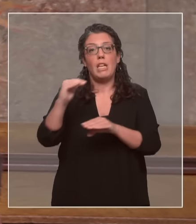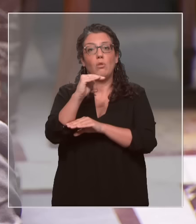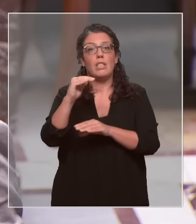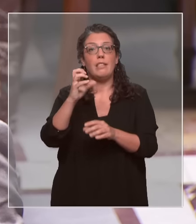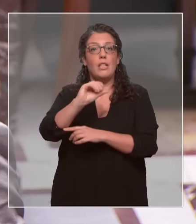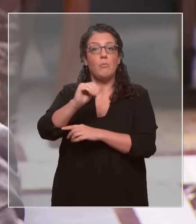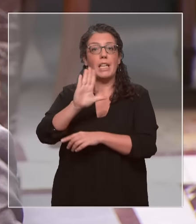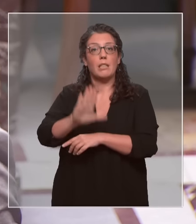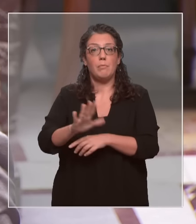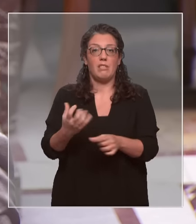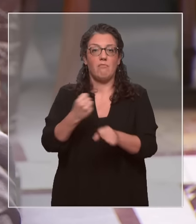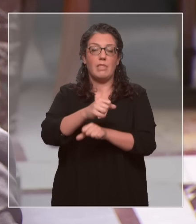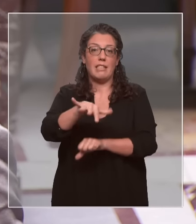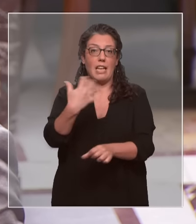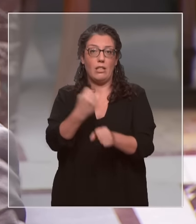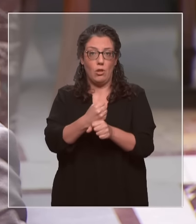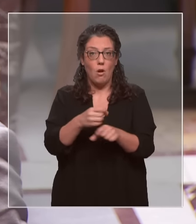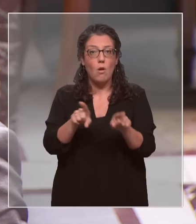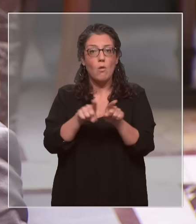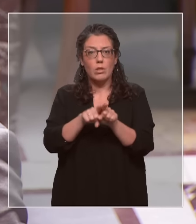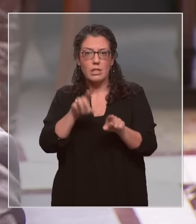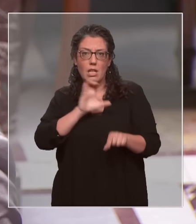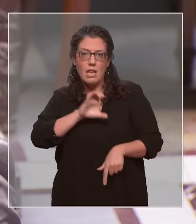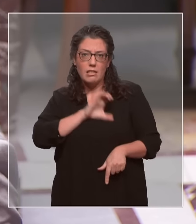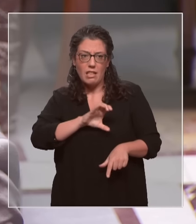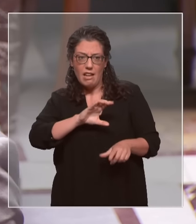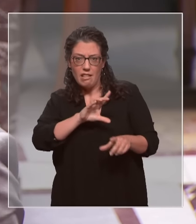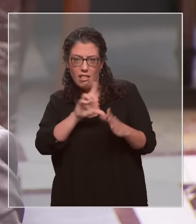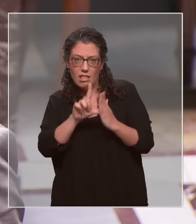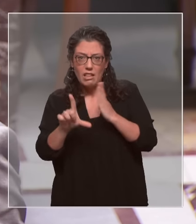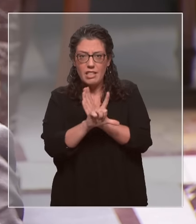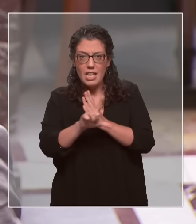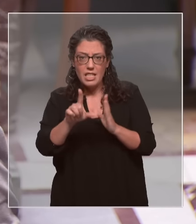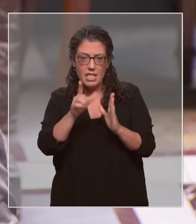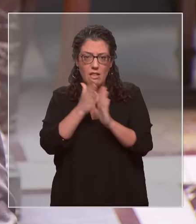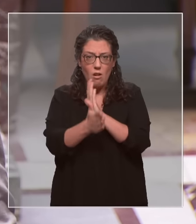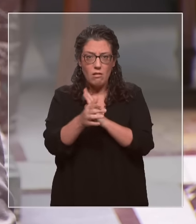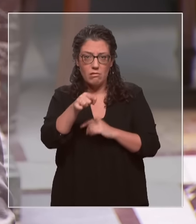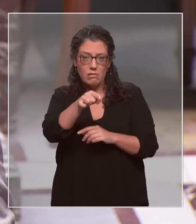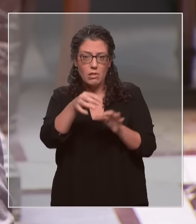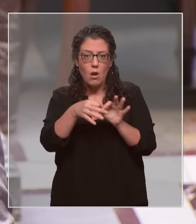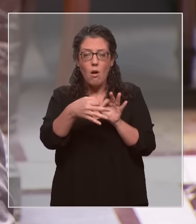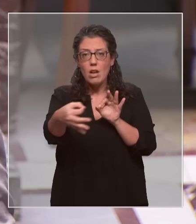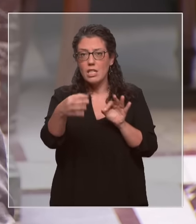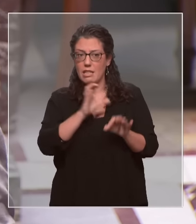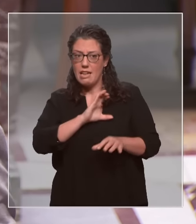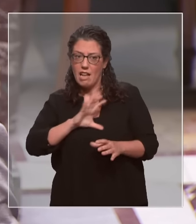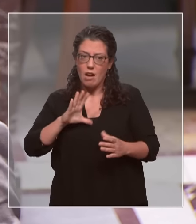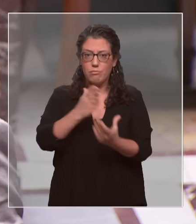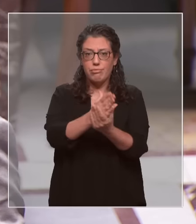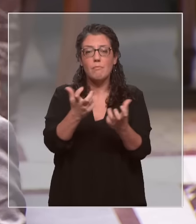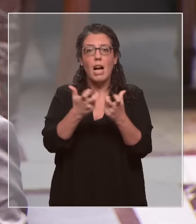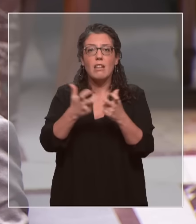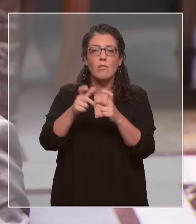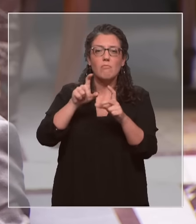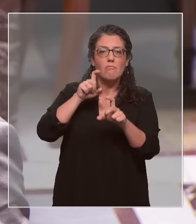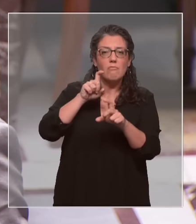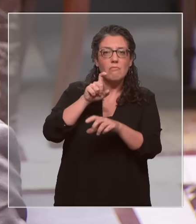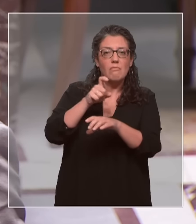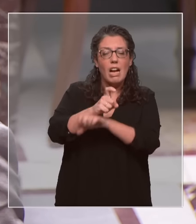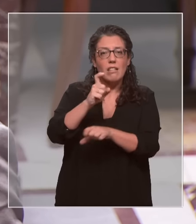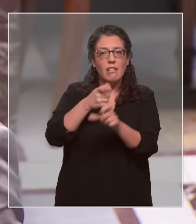et aux dispositions pour mieux prévenir et poursuivre les délits en ligne, tels que le cyberharcèlement. Je veux rappeler aussi le numéro unique pour les